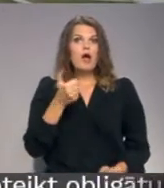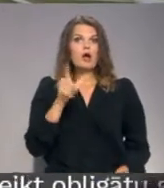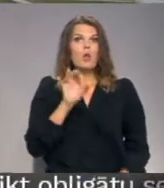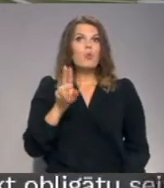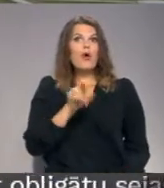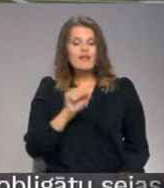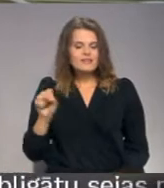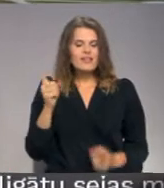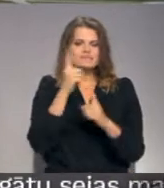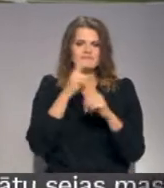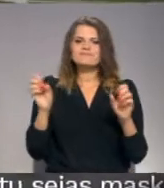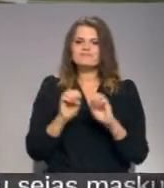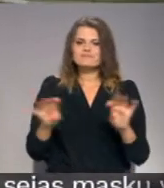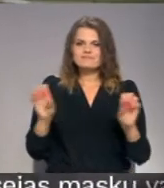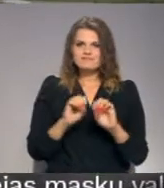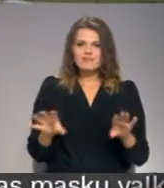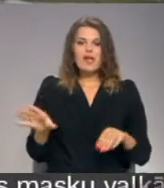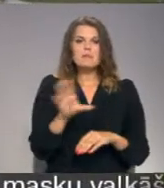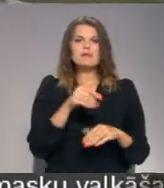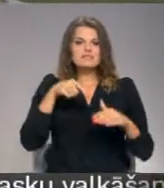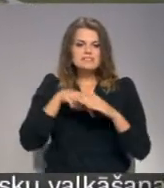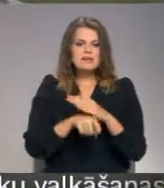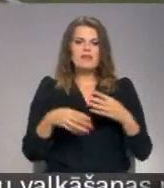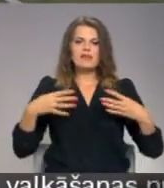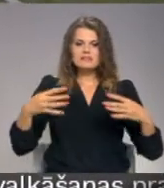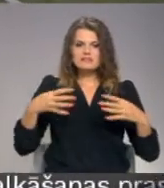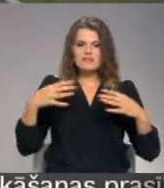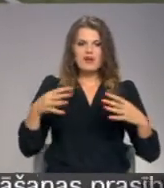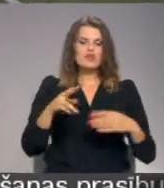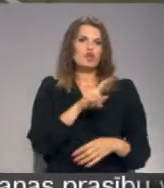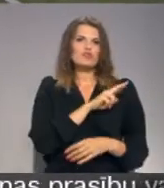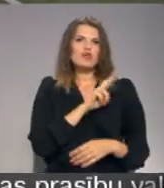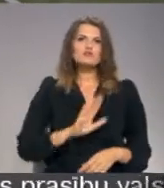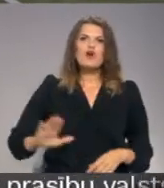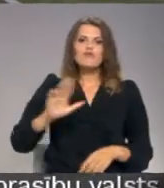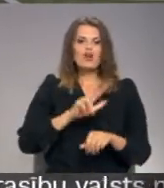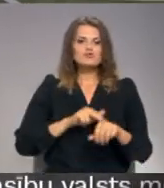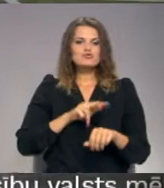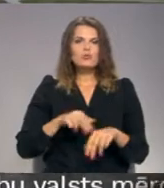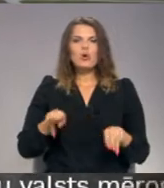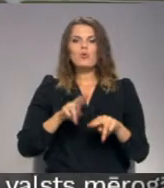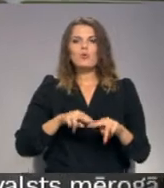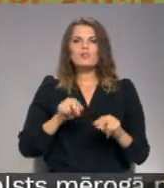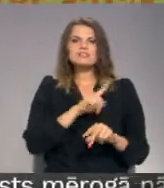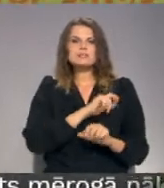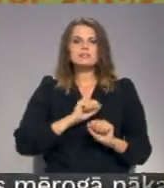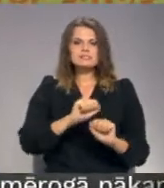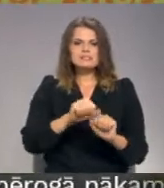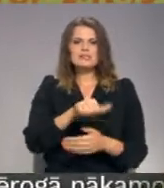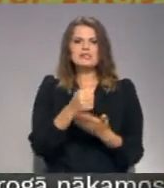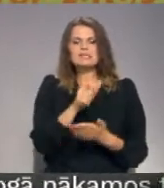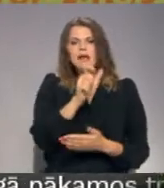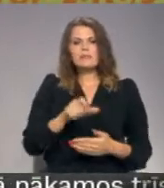Pie visiem ieejas vārtiem uz Aglonas bazilikas sakrālo laukumu dežūrē valsts policijas un zemesardzes pārstāvi. Pats